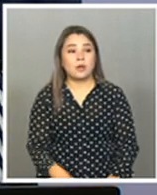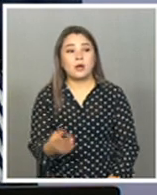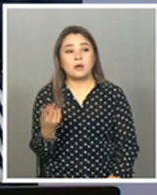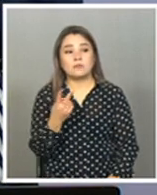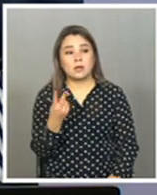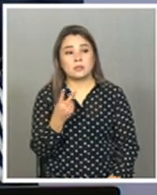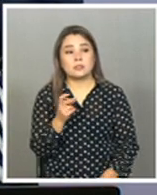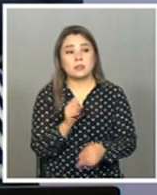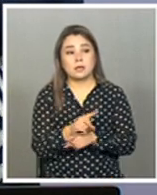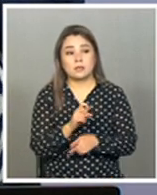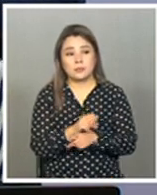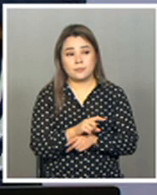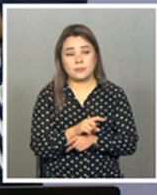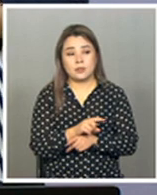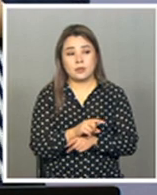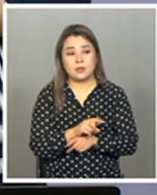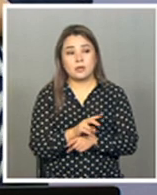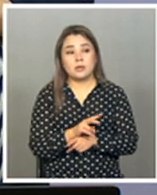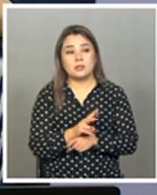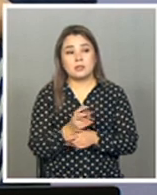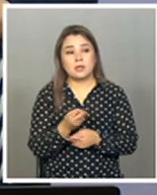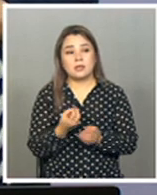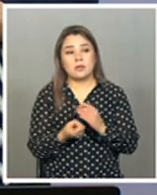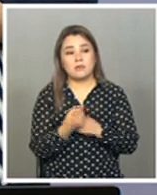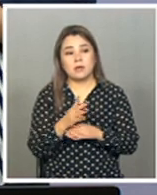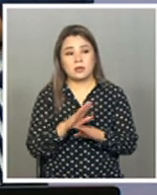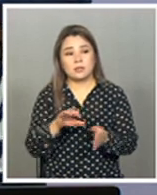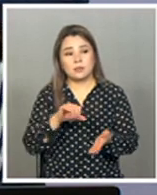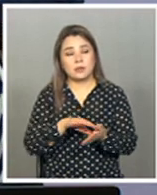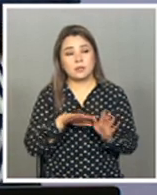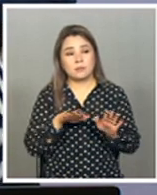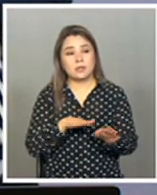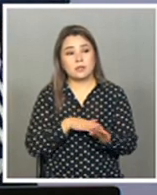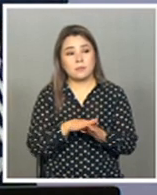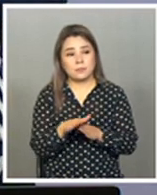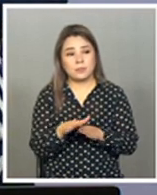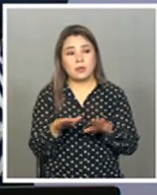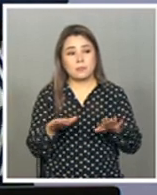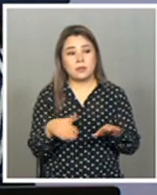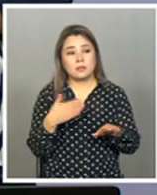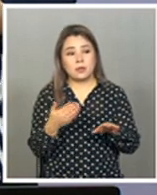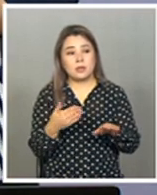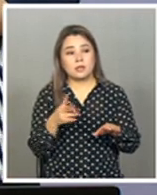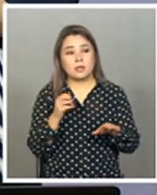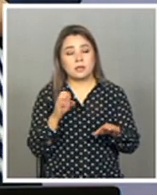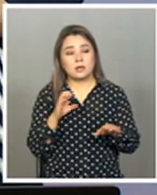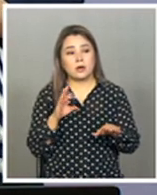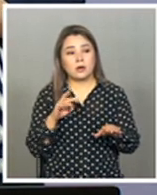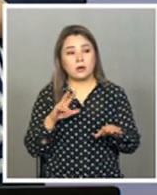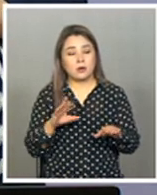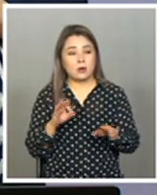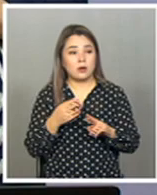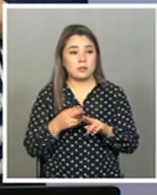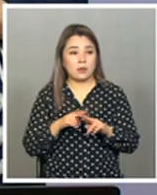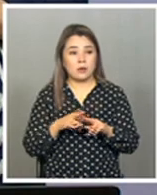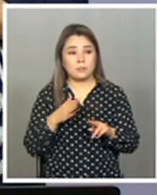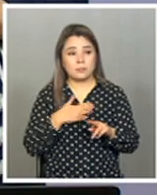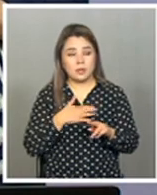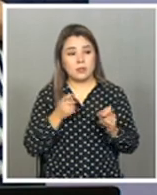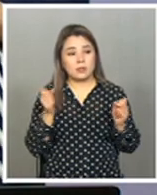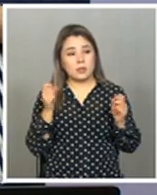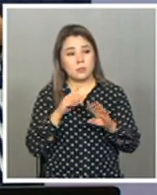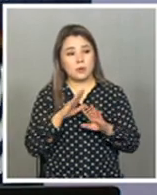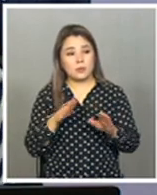задание – не является отрицательным местоимением, местоимений несколько. Это у нас